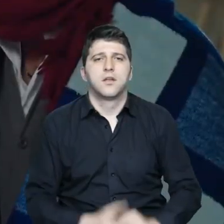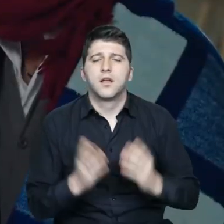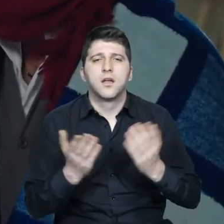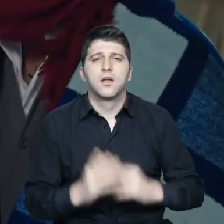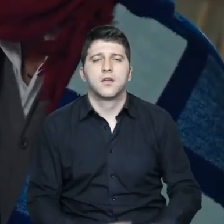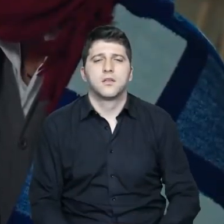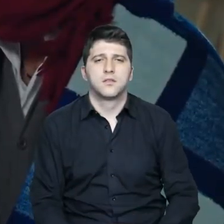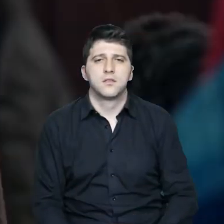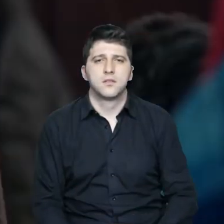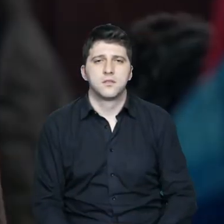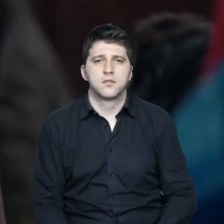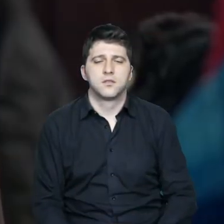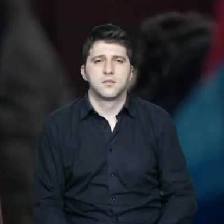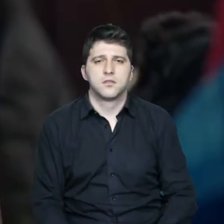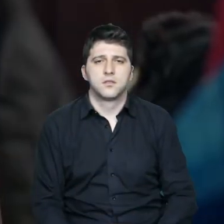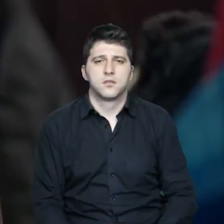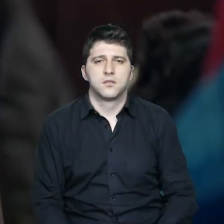İkisi de ayaklandı.